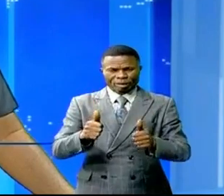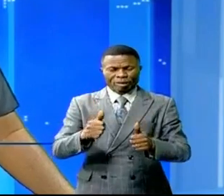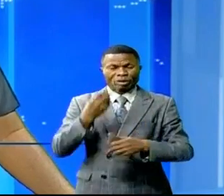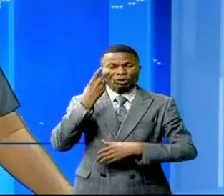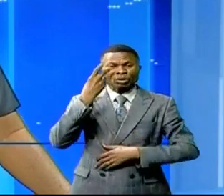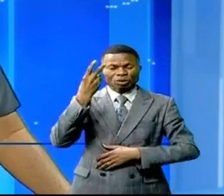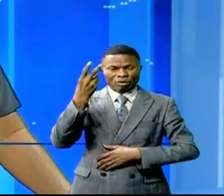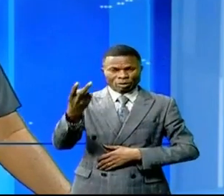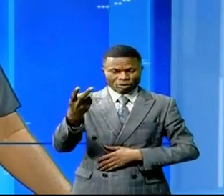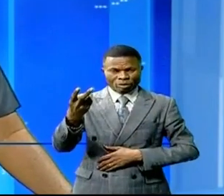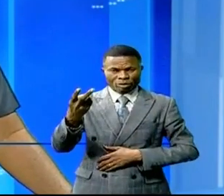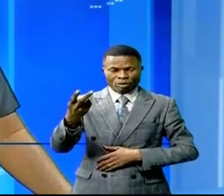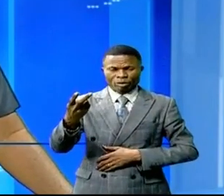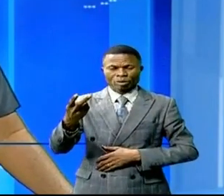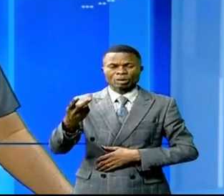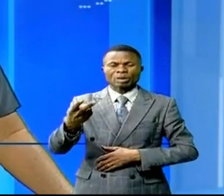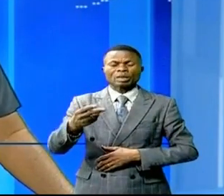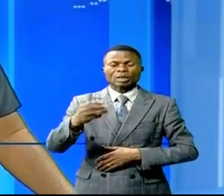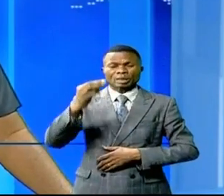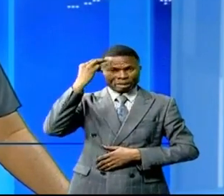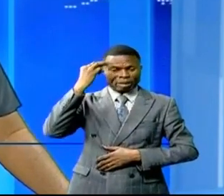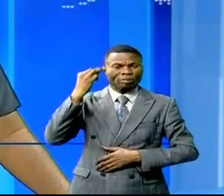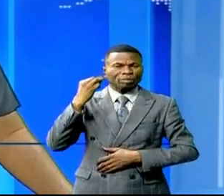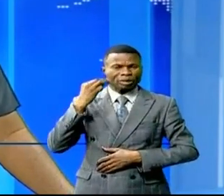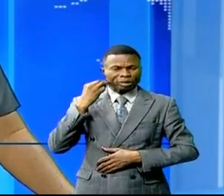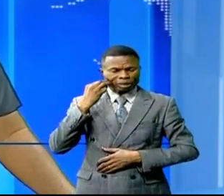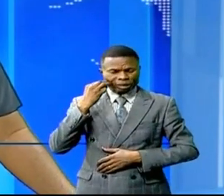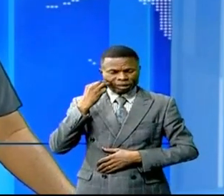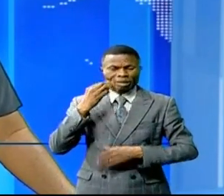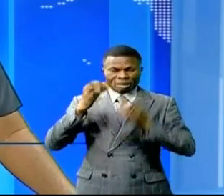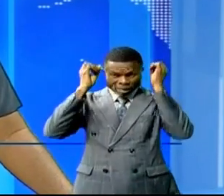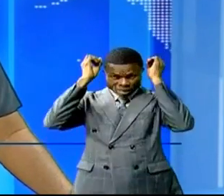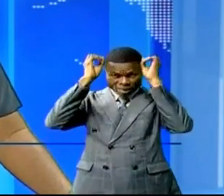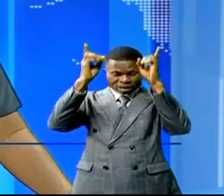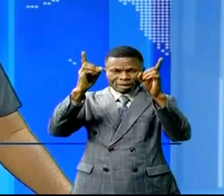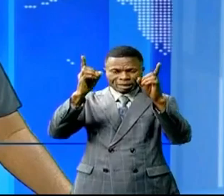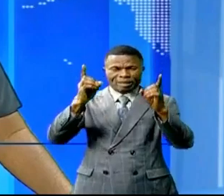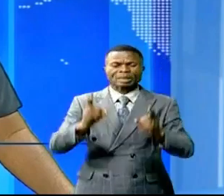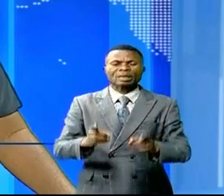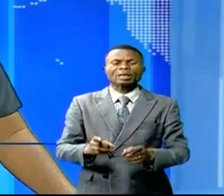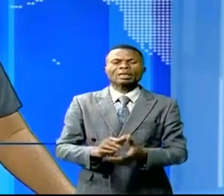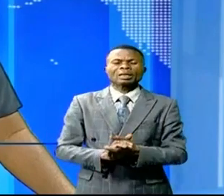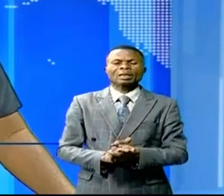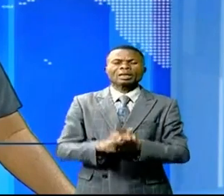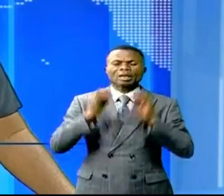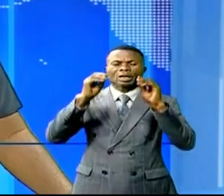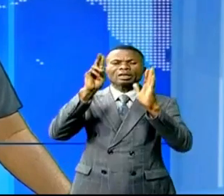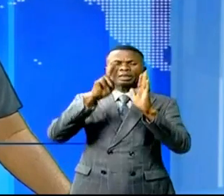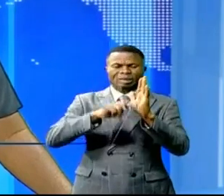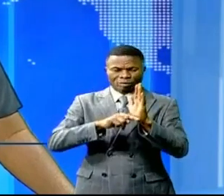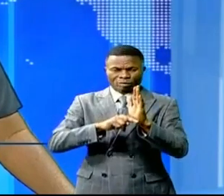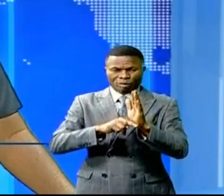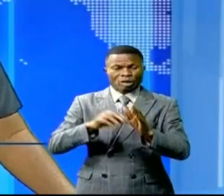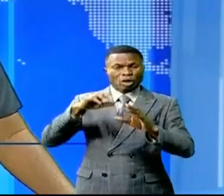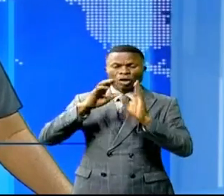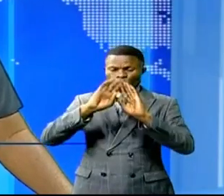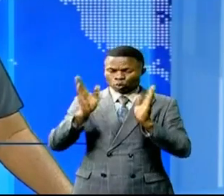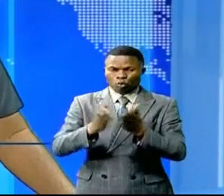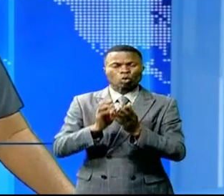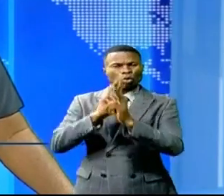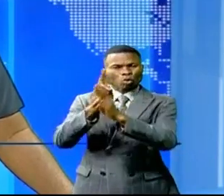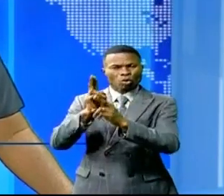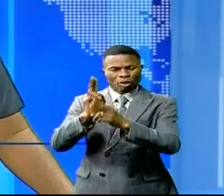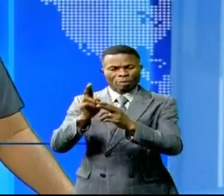vision de Tony, la vision réalisation de Tony Mwaba, ministre des tutelles. Dans ce lot de réactions,